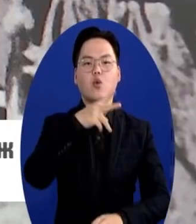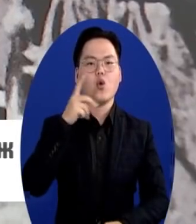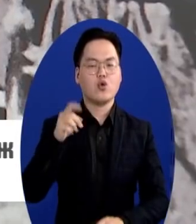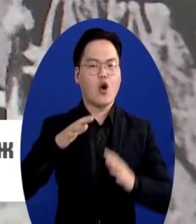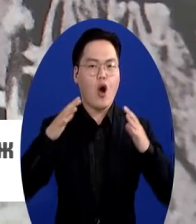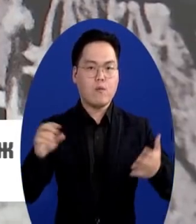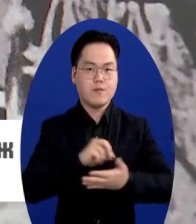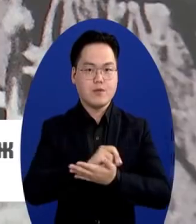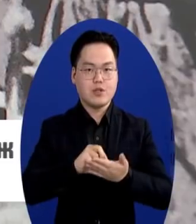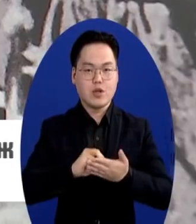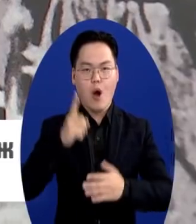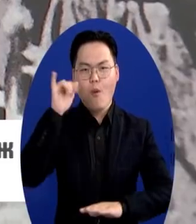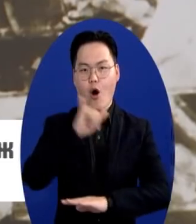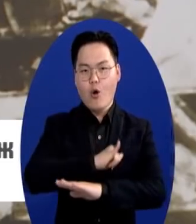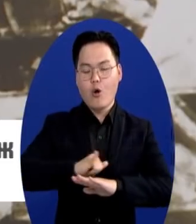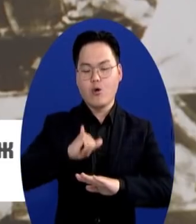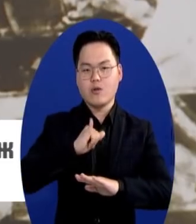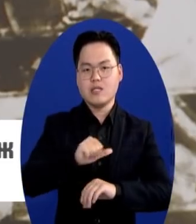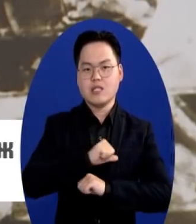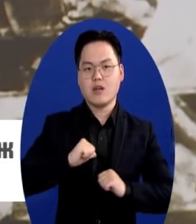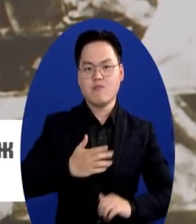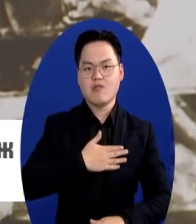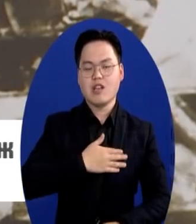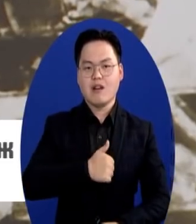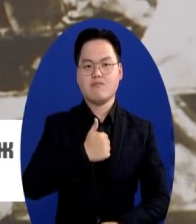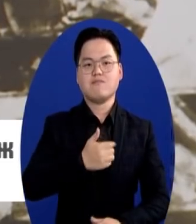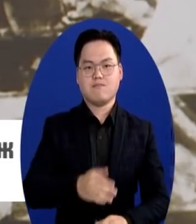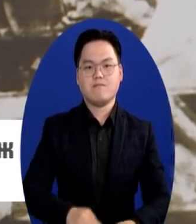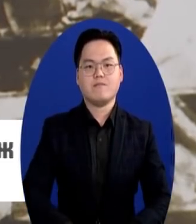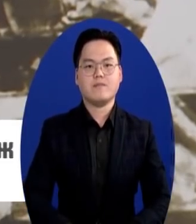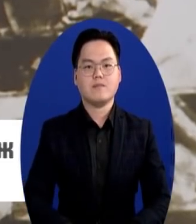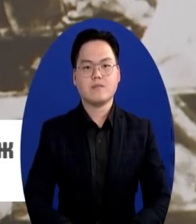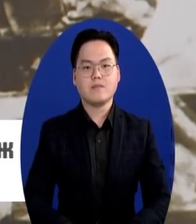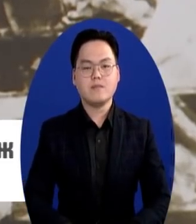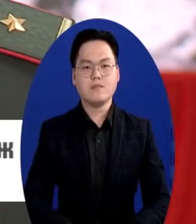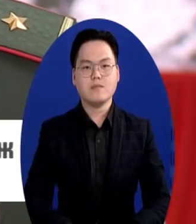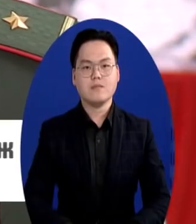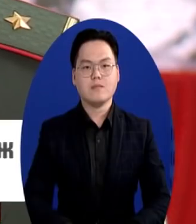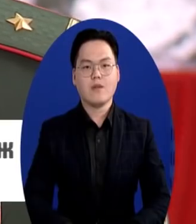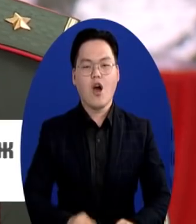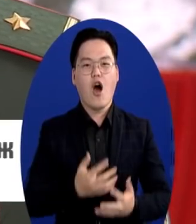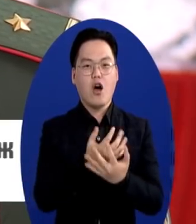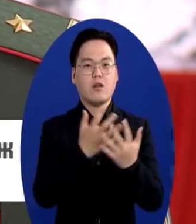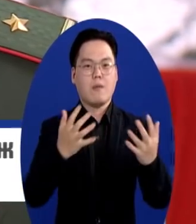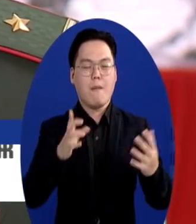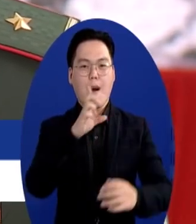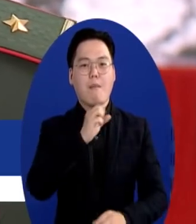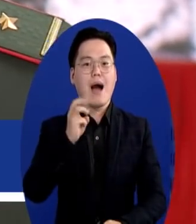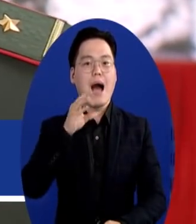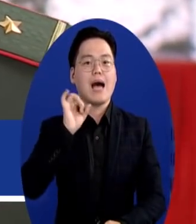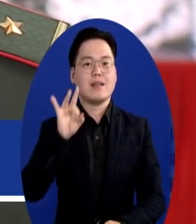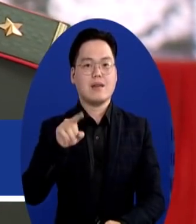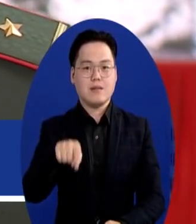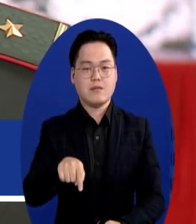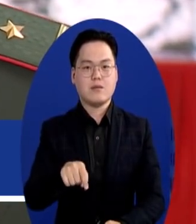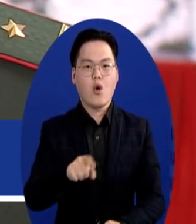үлдсэн манай арт түмний гавьяа юм гэж түүх судлаачид ярьсан юм а. Олон түмэнд алдаршсан маш олон одоо баатруудын маань яг